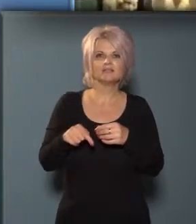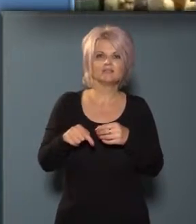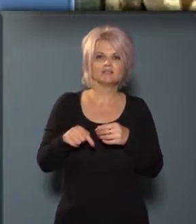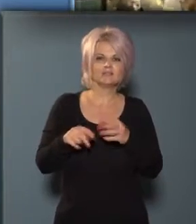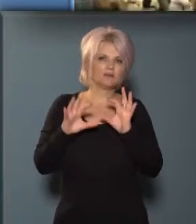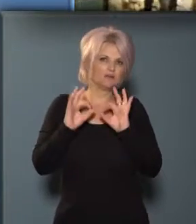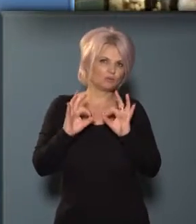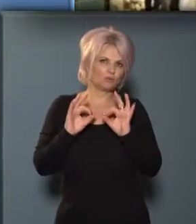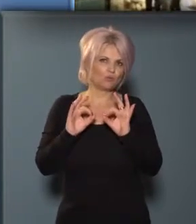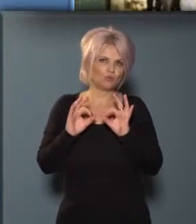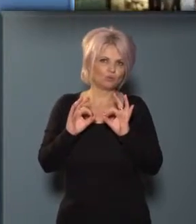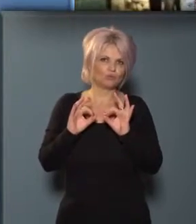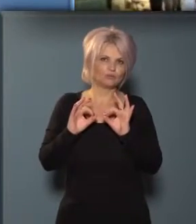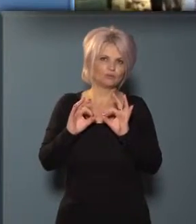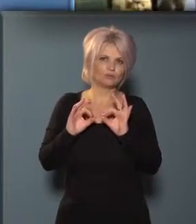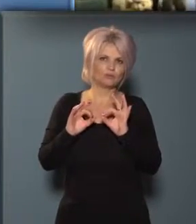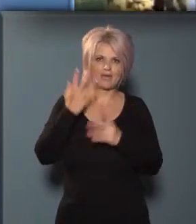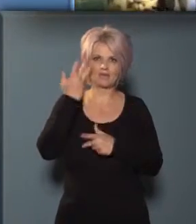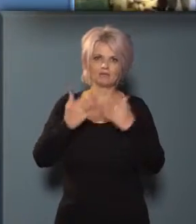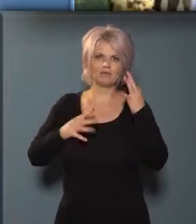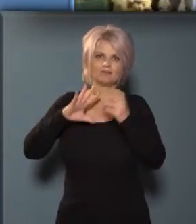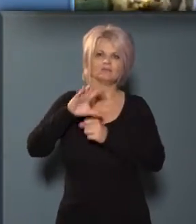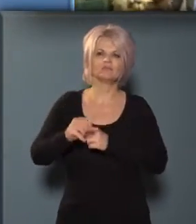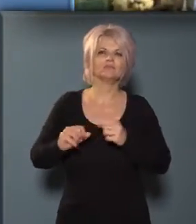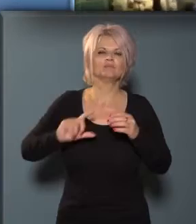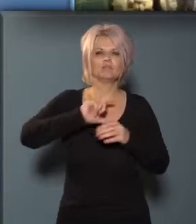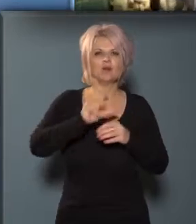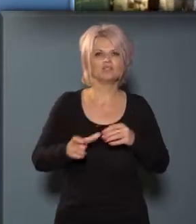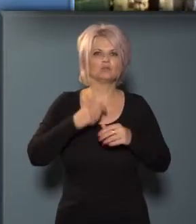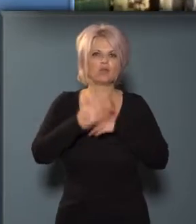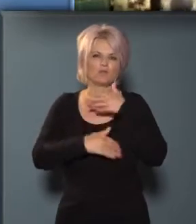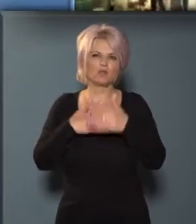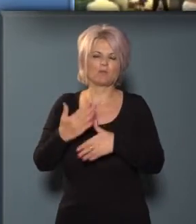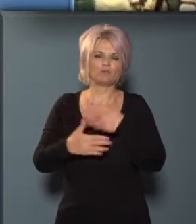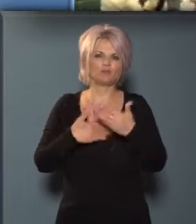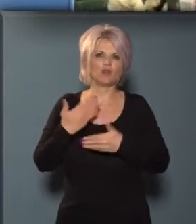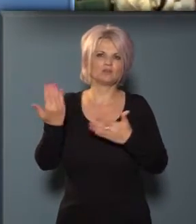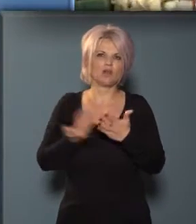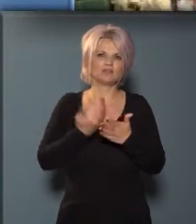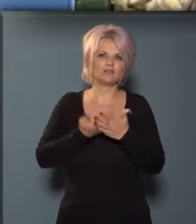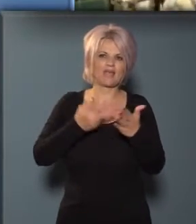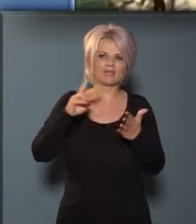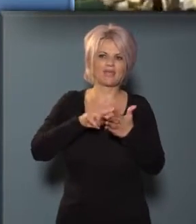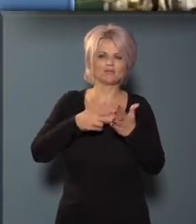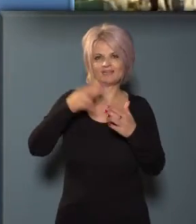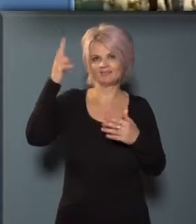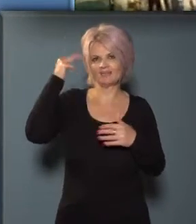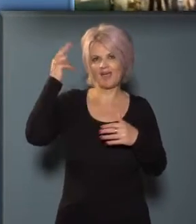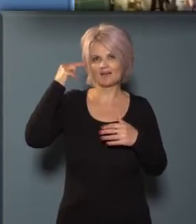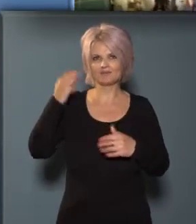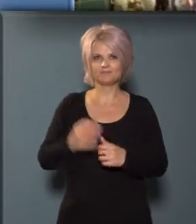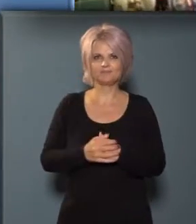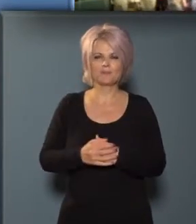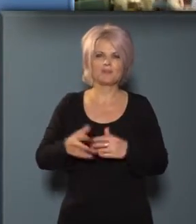jól beváltotta a hozzáfűzött reményeket, hiszen azóta folyamatosan használják a kerületi diákok,